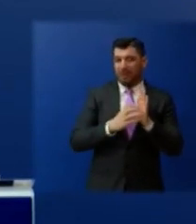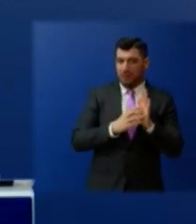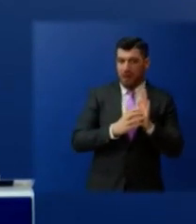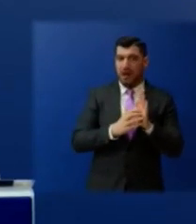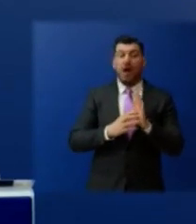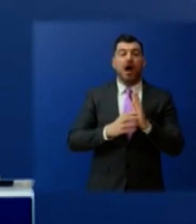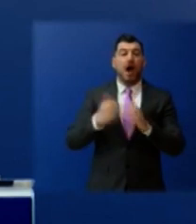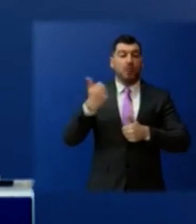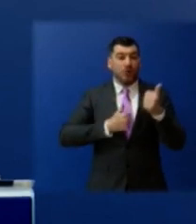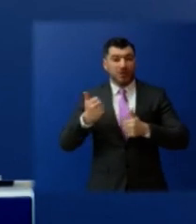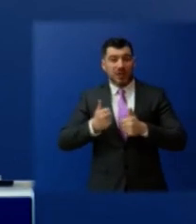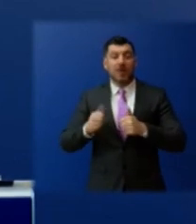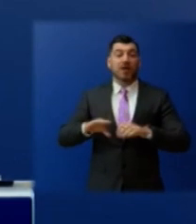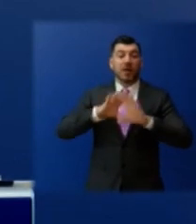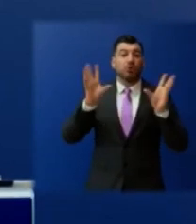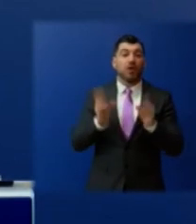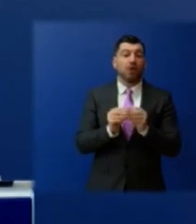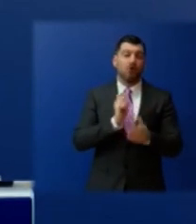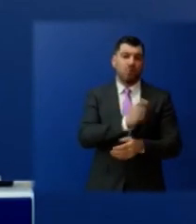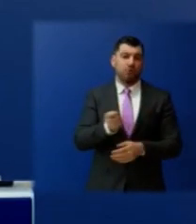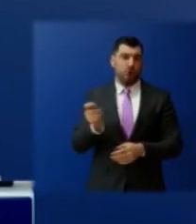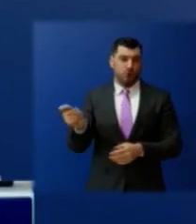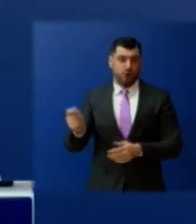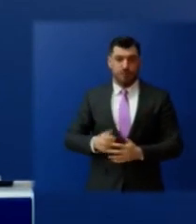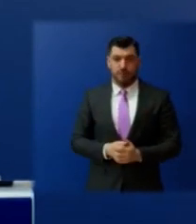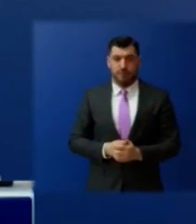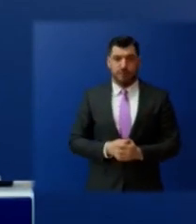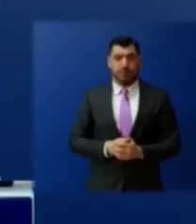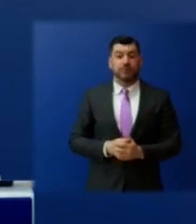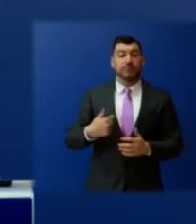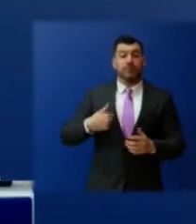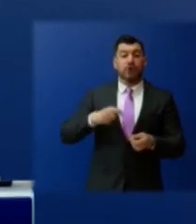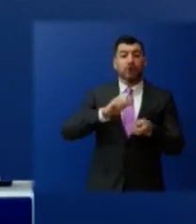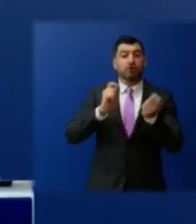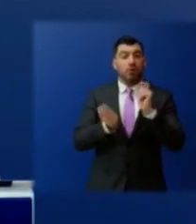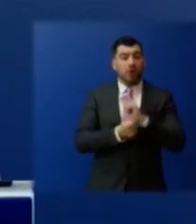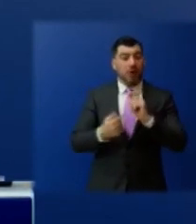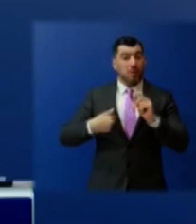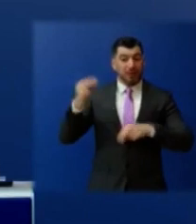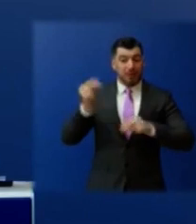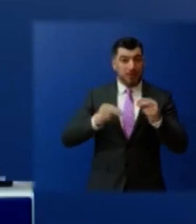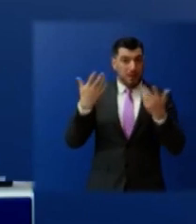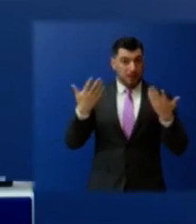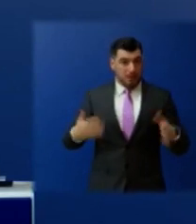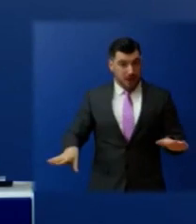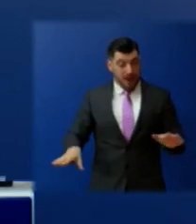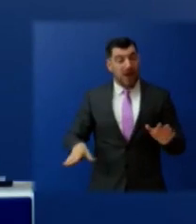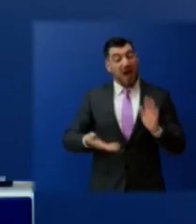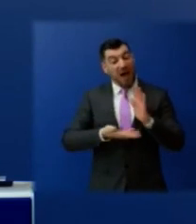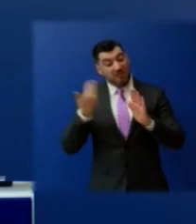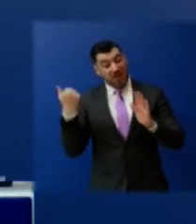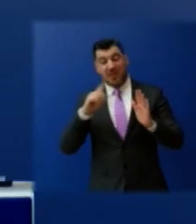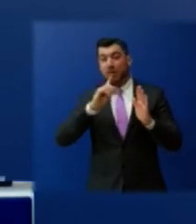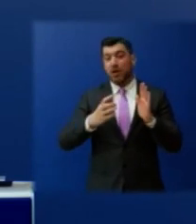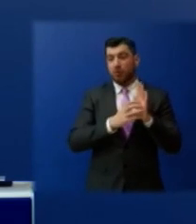περιθώρια της χώρας, ώστε να μην ξαναμπούμε σε περιπέτειες, ανέφερε ο κυβερνητικός εκπρόσωπος Γιάννης Οικονόμου, ξεκινώντας την ενημέρωση των